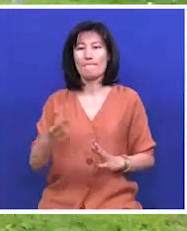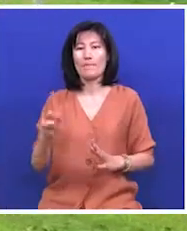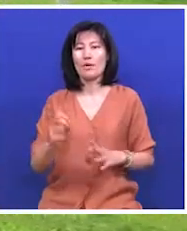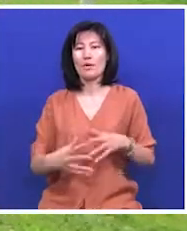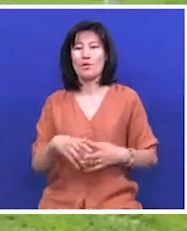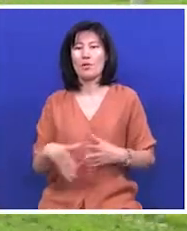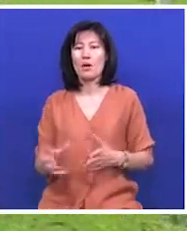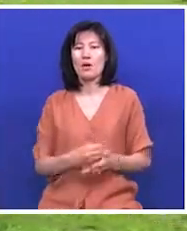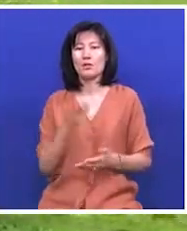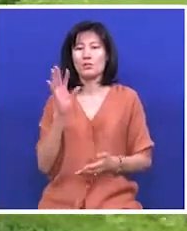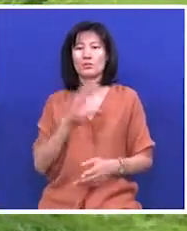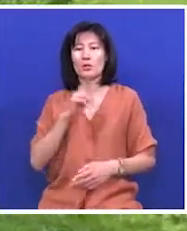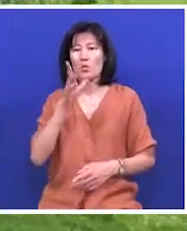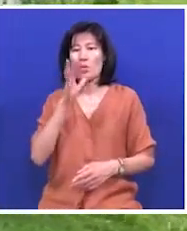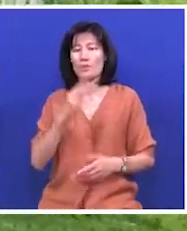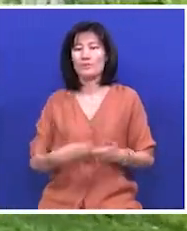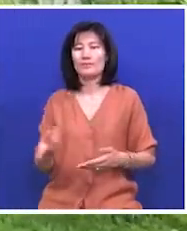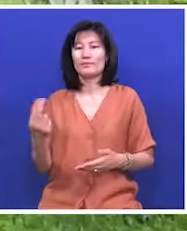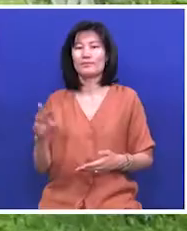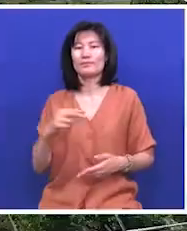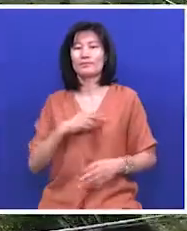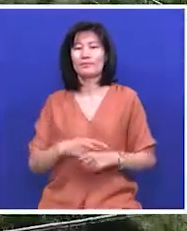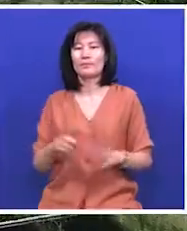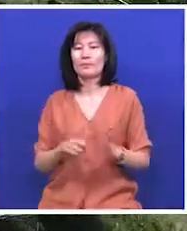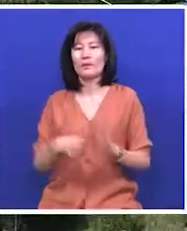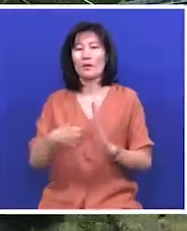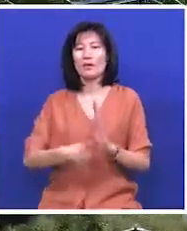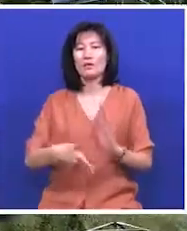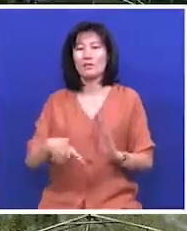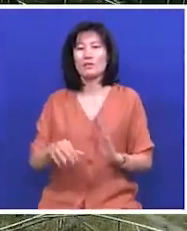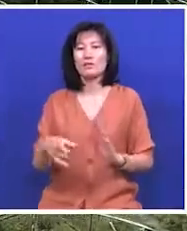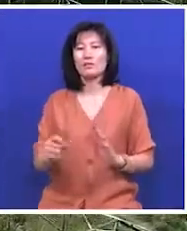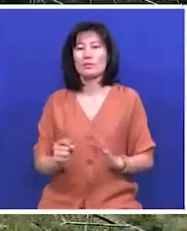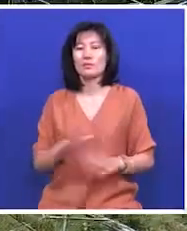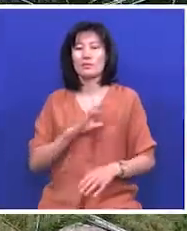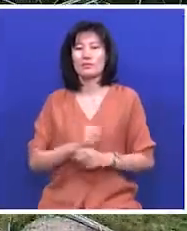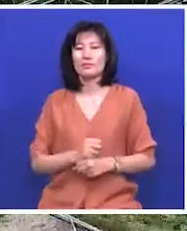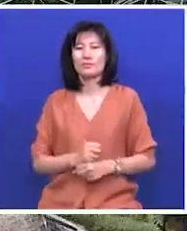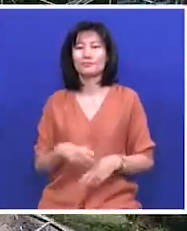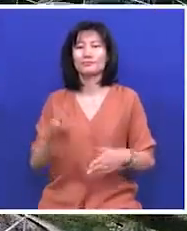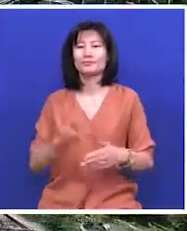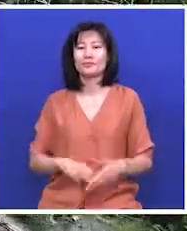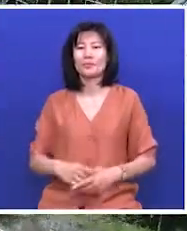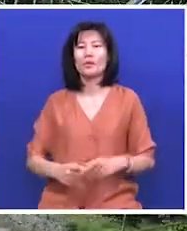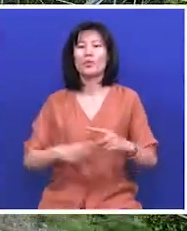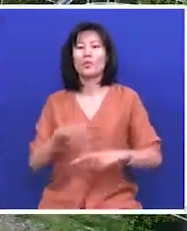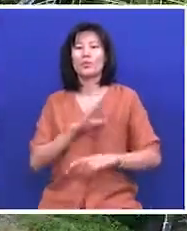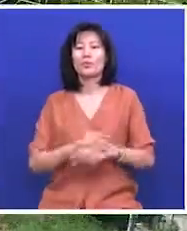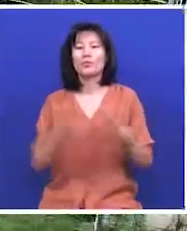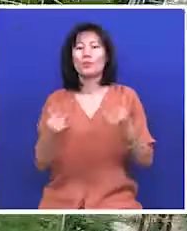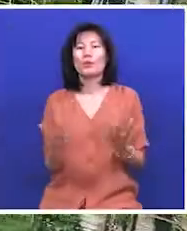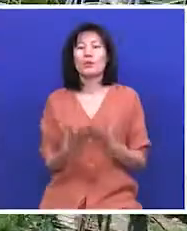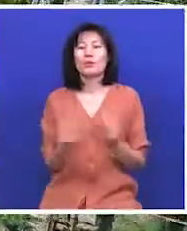бірге Мақтарал ауданында орын алған су тасқыны кезінде зардап шеккен 7600 гектардан астам егістік алқаптардың шығыны